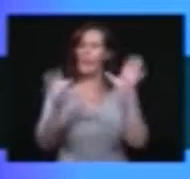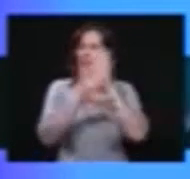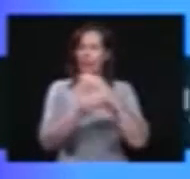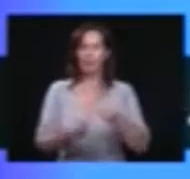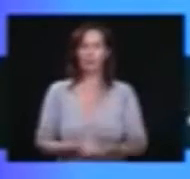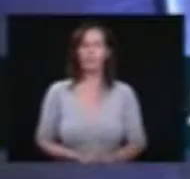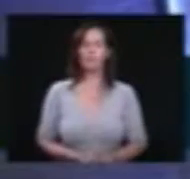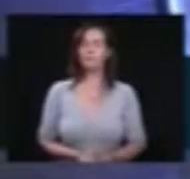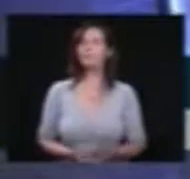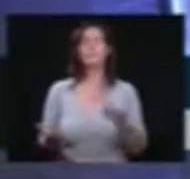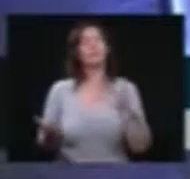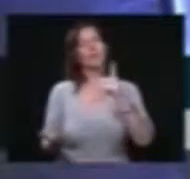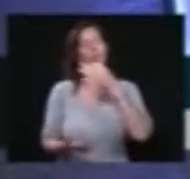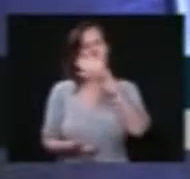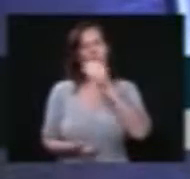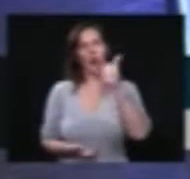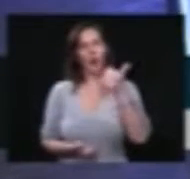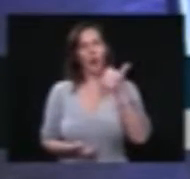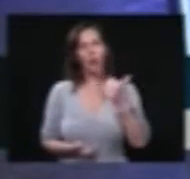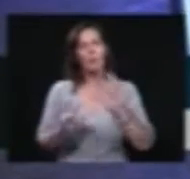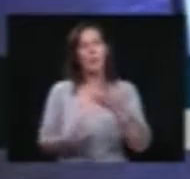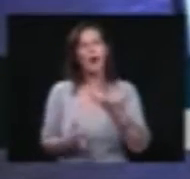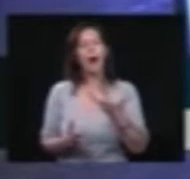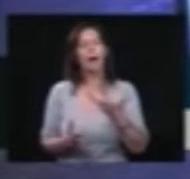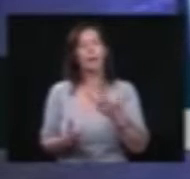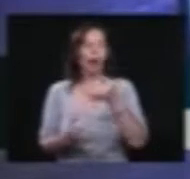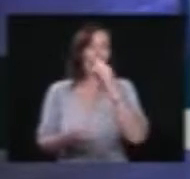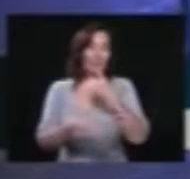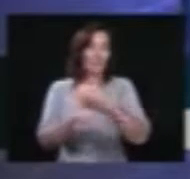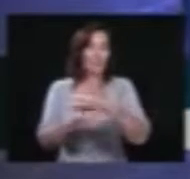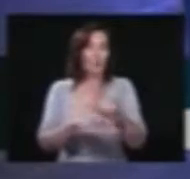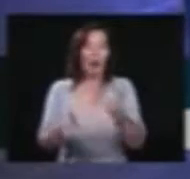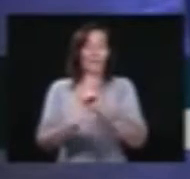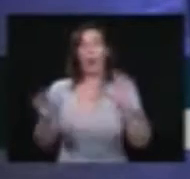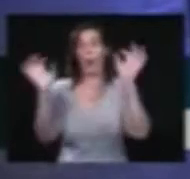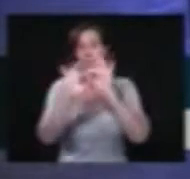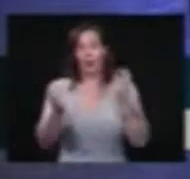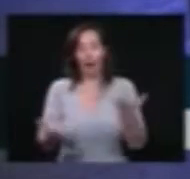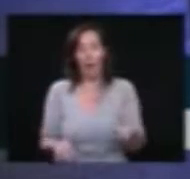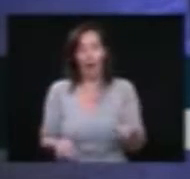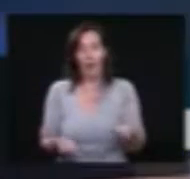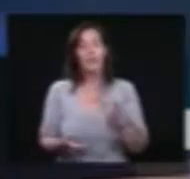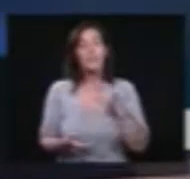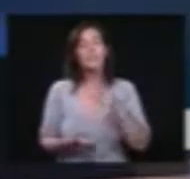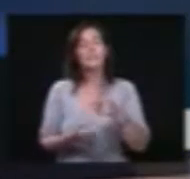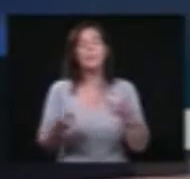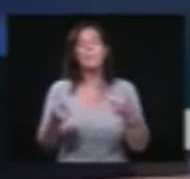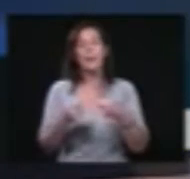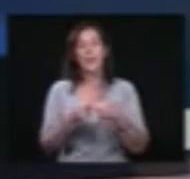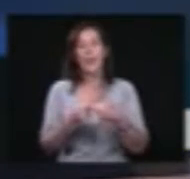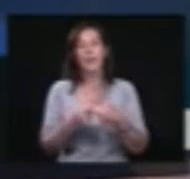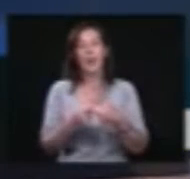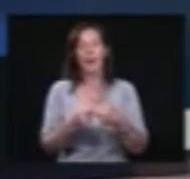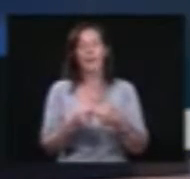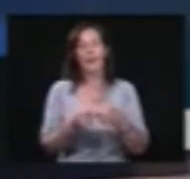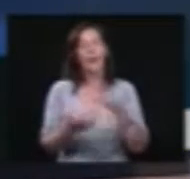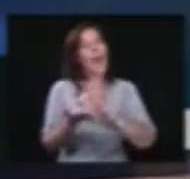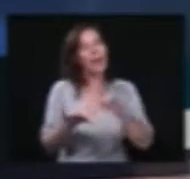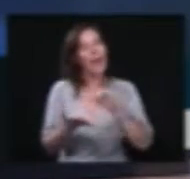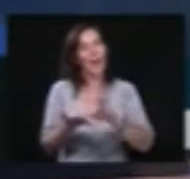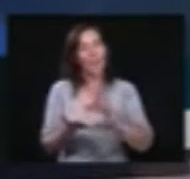תודה שזמנת. אז קודם כל, מה שנקרא, מוטב מאוחר מאשר אף פעם לא, וזה בהתייחס